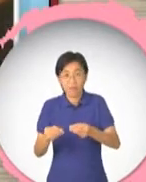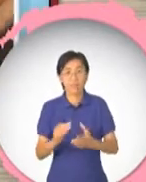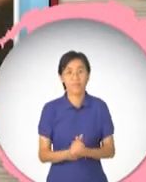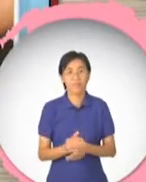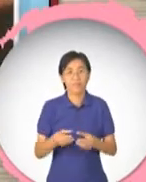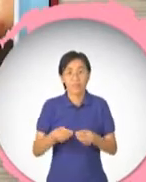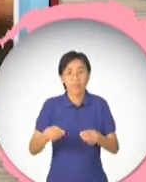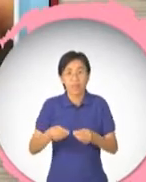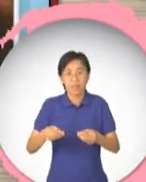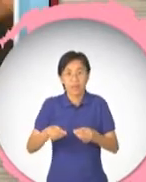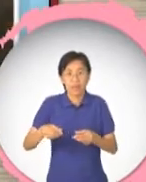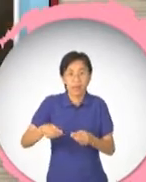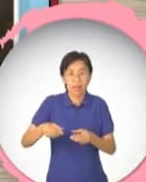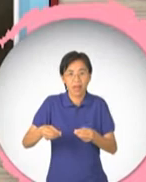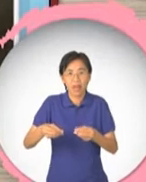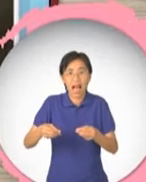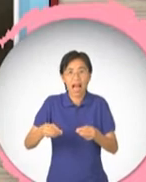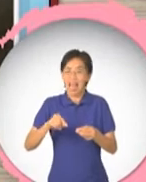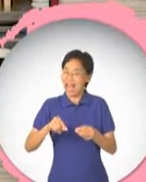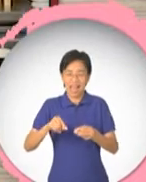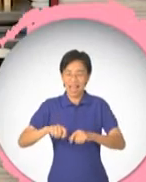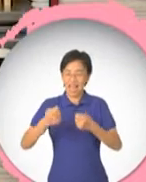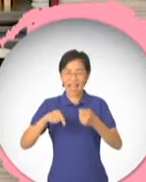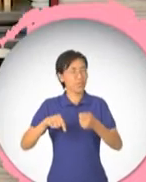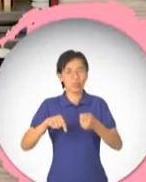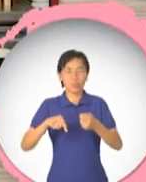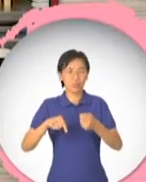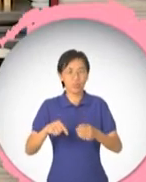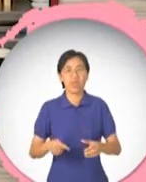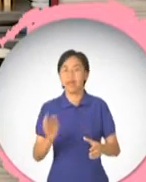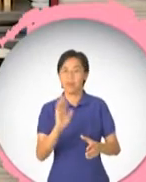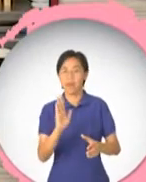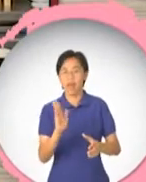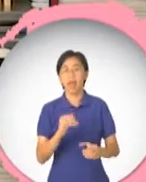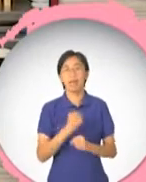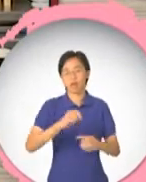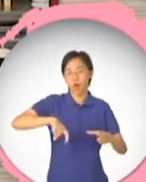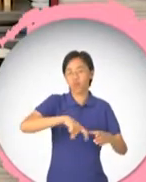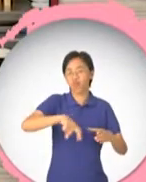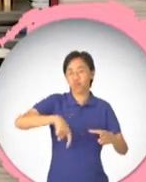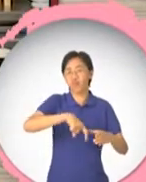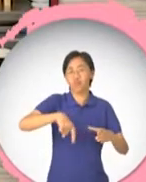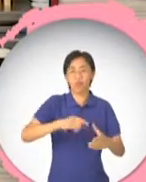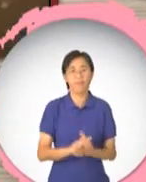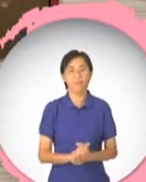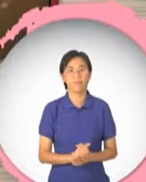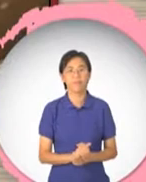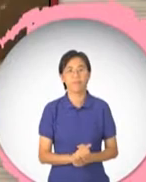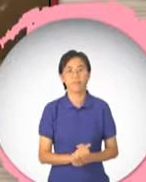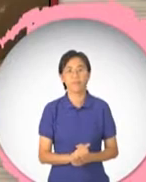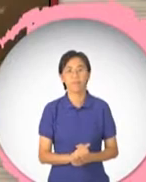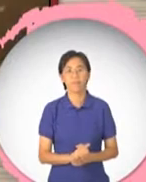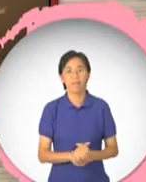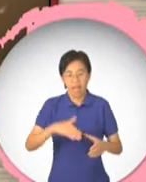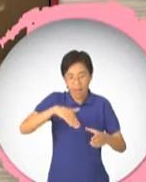ยายดูเนี่ยค่ะเนี่ยมันยังขาดอยู่ใช่ไหมคะอีกนิดนึงนะคะเดี๋ยวเราก็ปัดอ่างนะคะเดี๋ยว